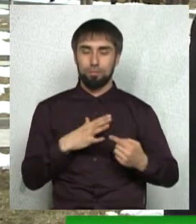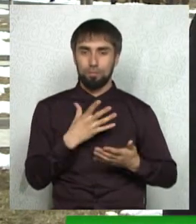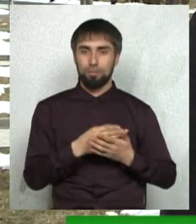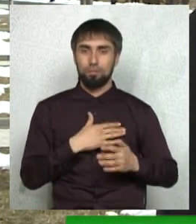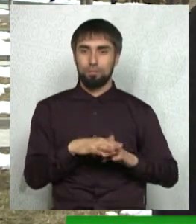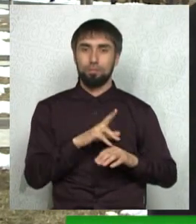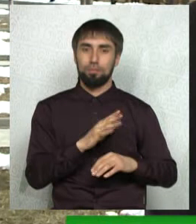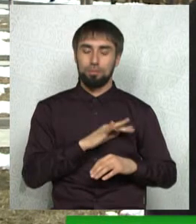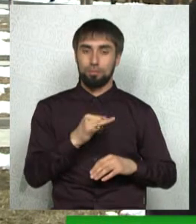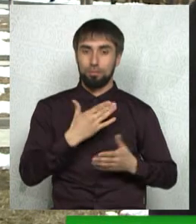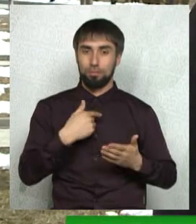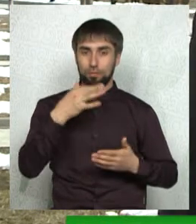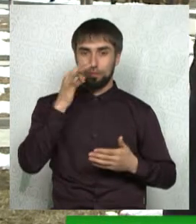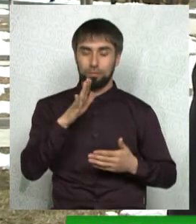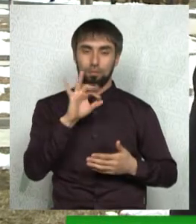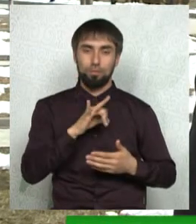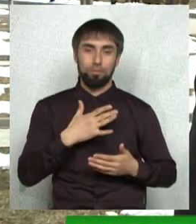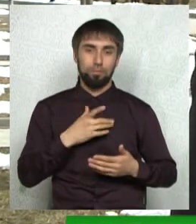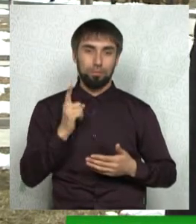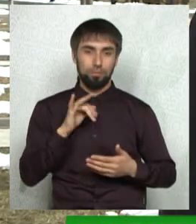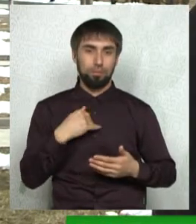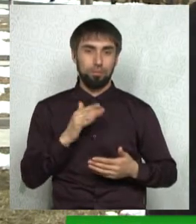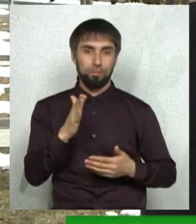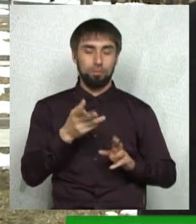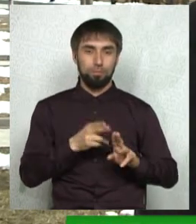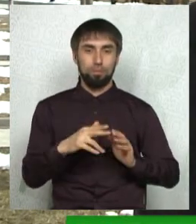будем помнить о нашем прошлом, то это нам поможет в